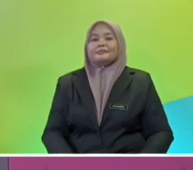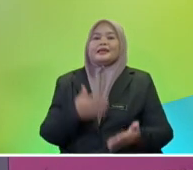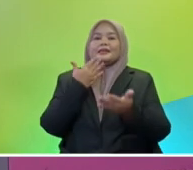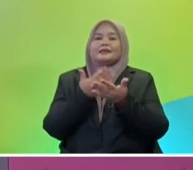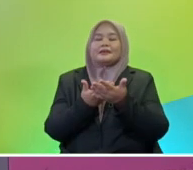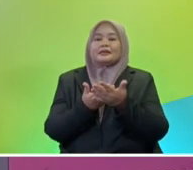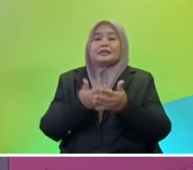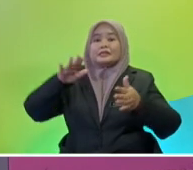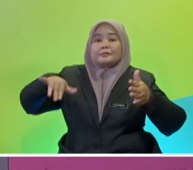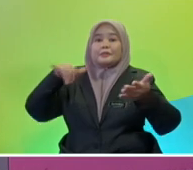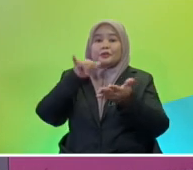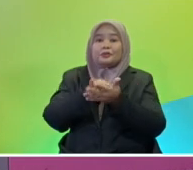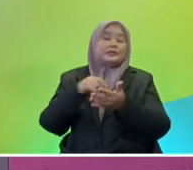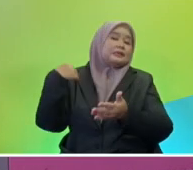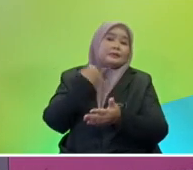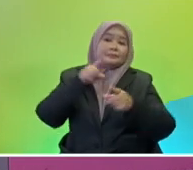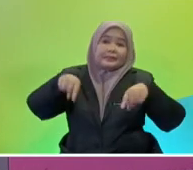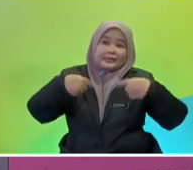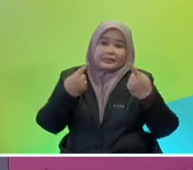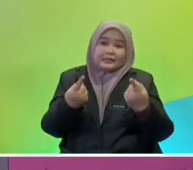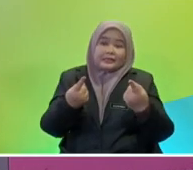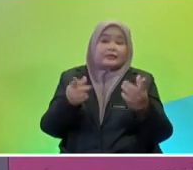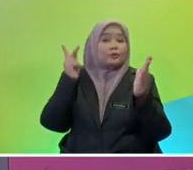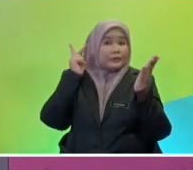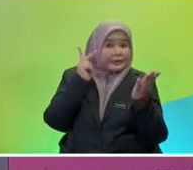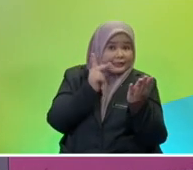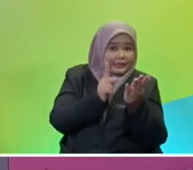sebelum itu kita pergi kepada pengenalan